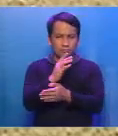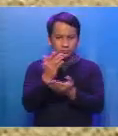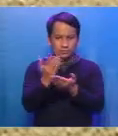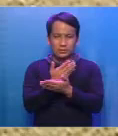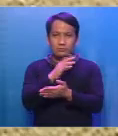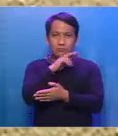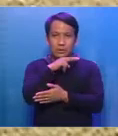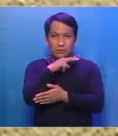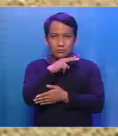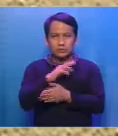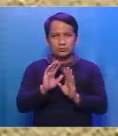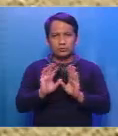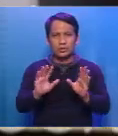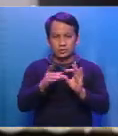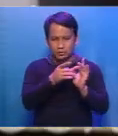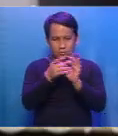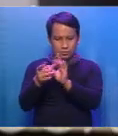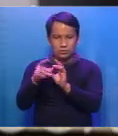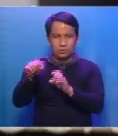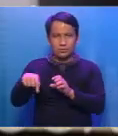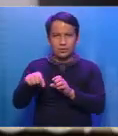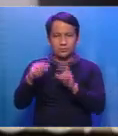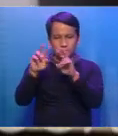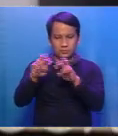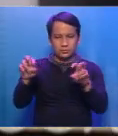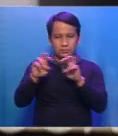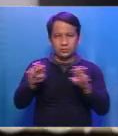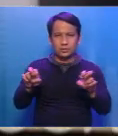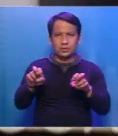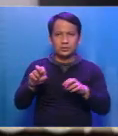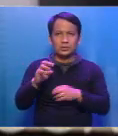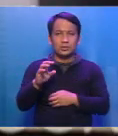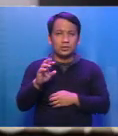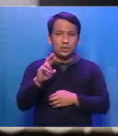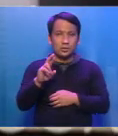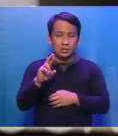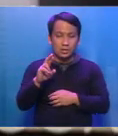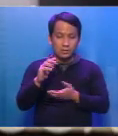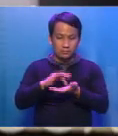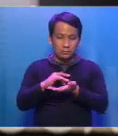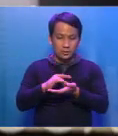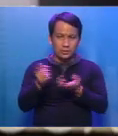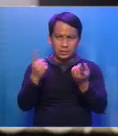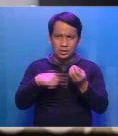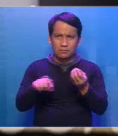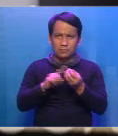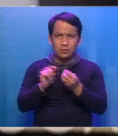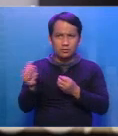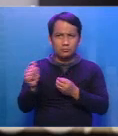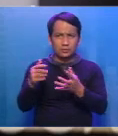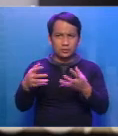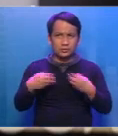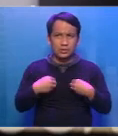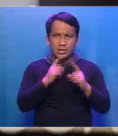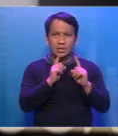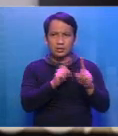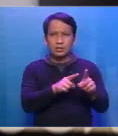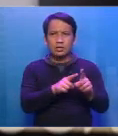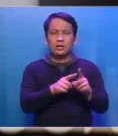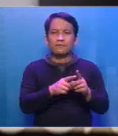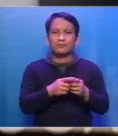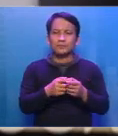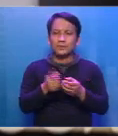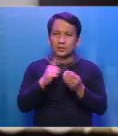SARS-CoV-2. We've coordinated with the Research Institute for Tropical Medicine regarding this matter, no, when we received the report.